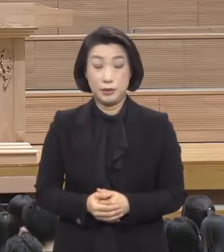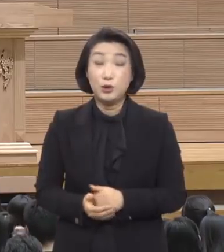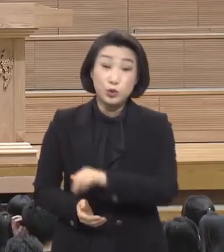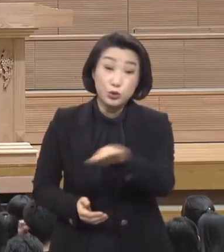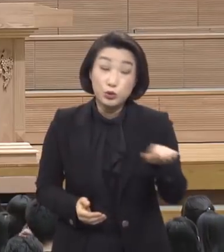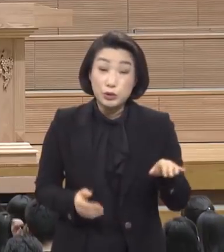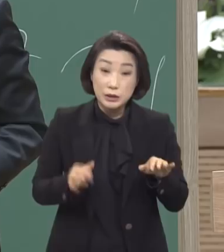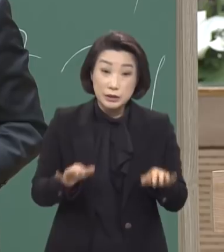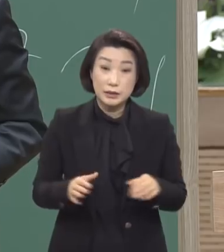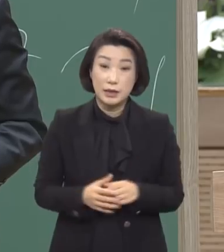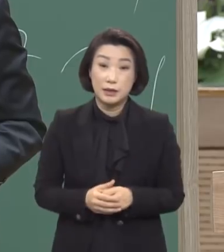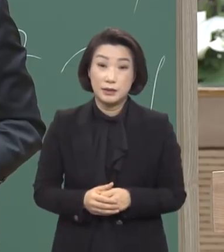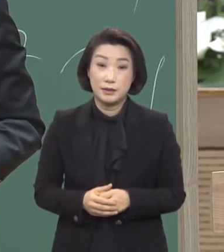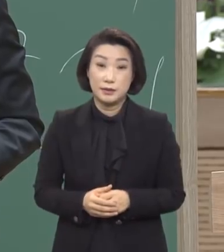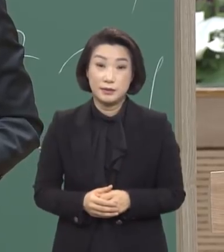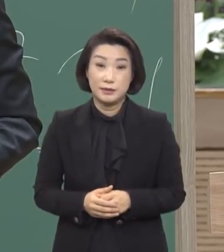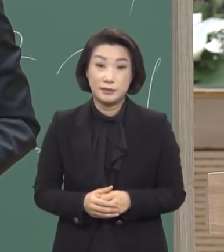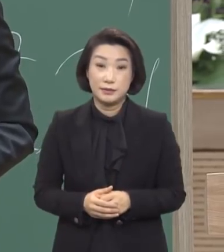우리는 정말로